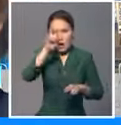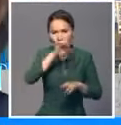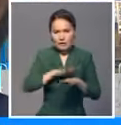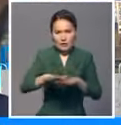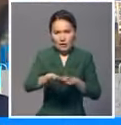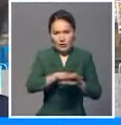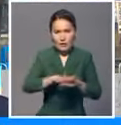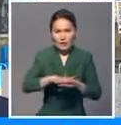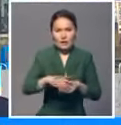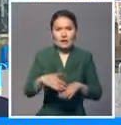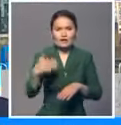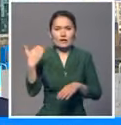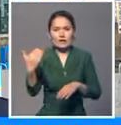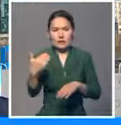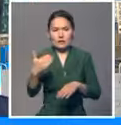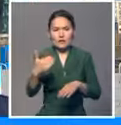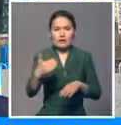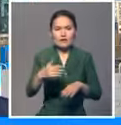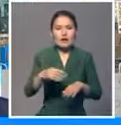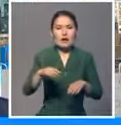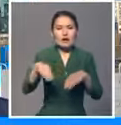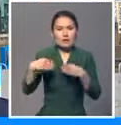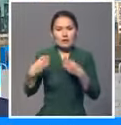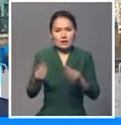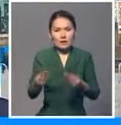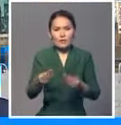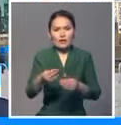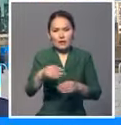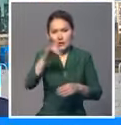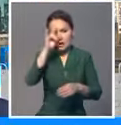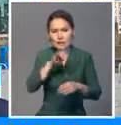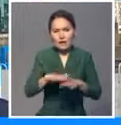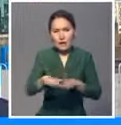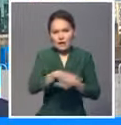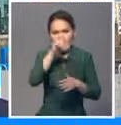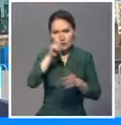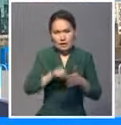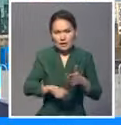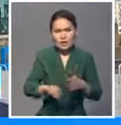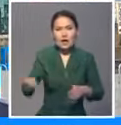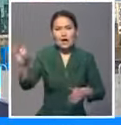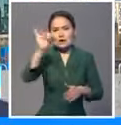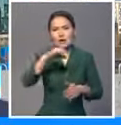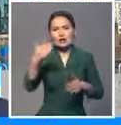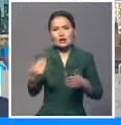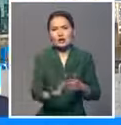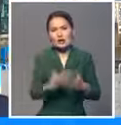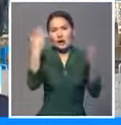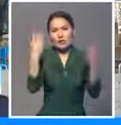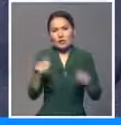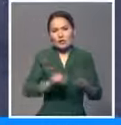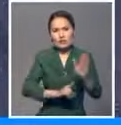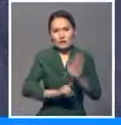қалың Қазақстан жұртшылығын, қазақ елін, қазақ халқын құттықтағымыз келеді. Біз тарихтың жаңа кезеңінде тұрмыз,